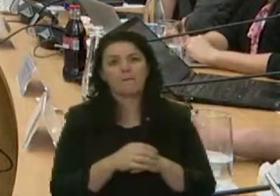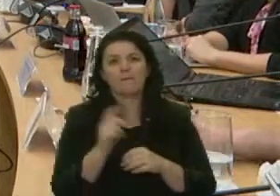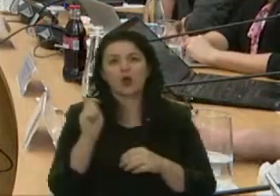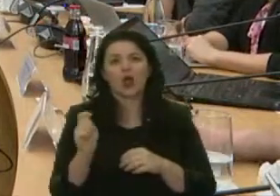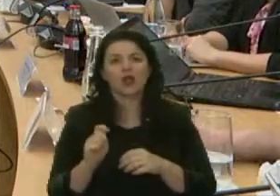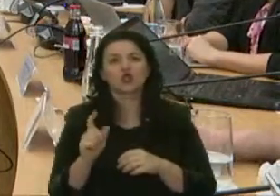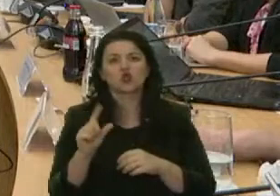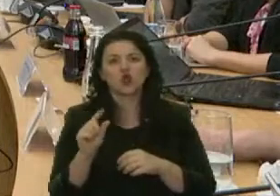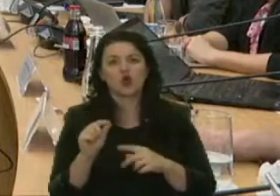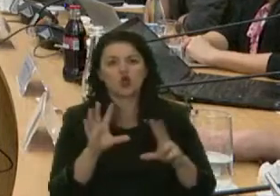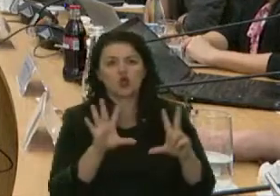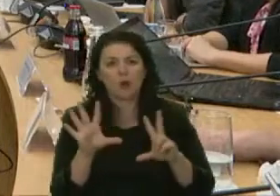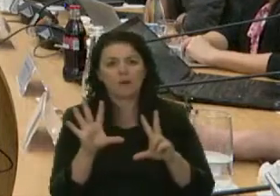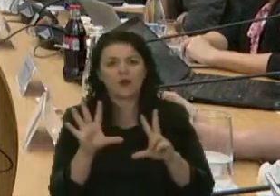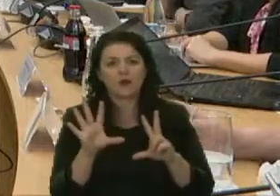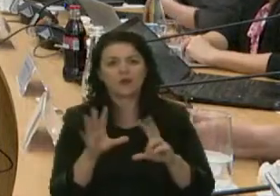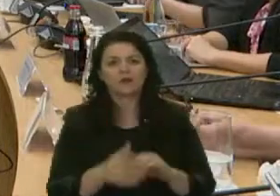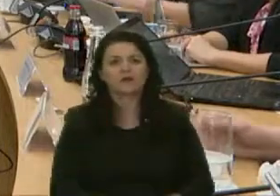proiectul